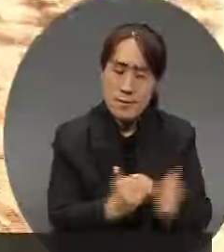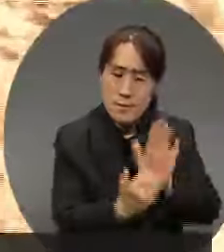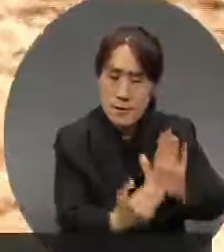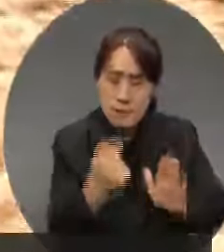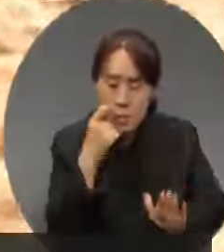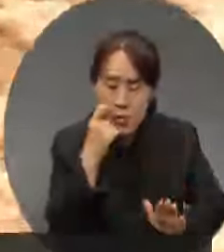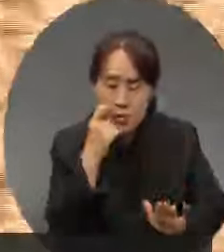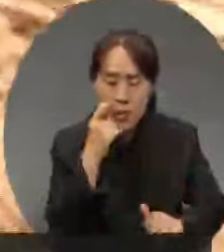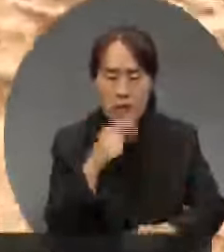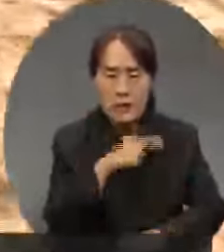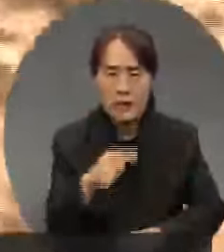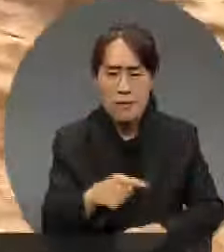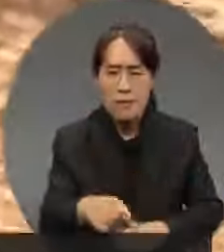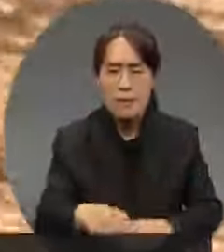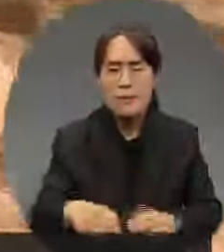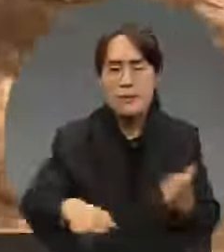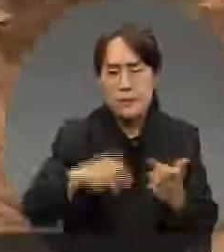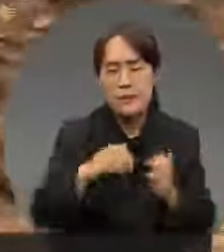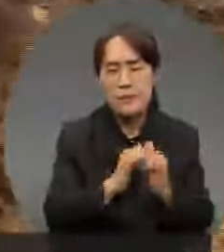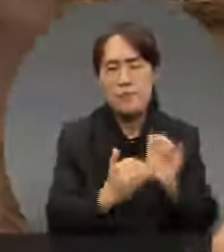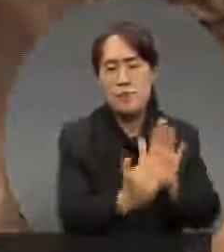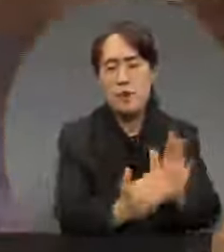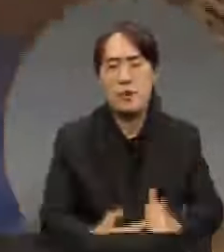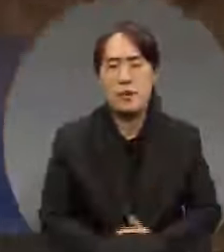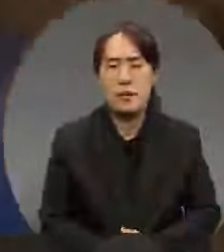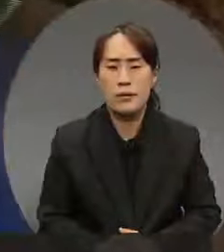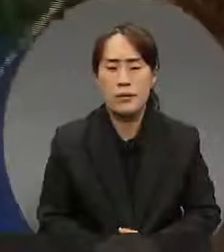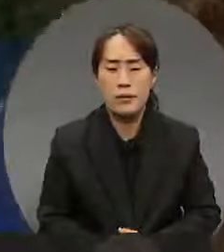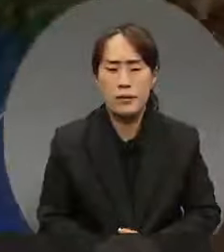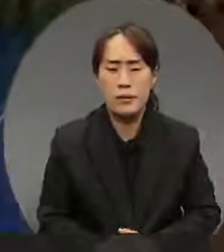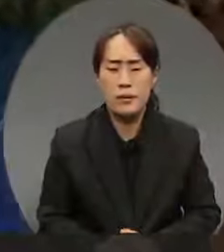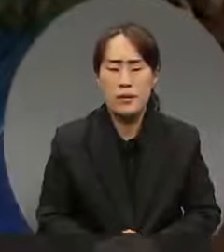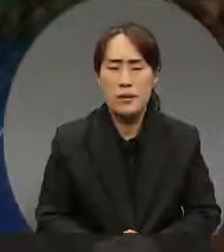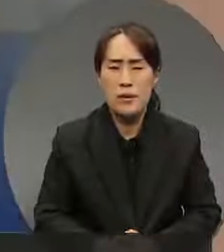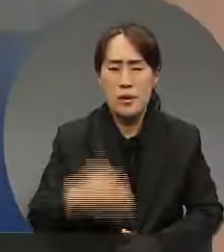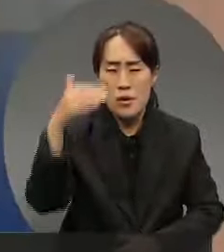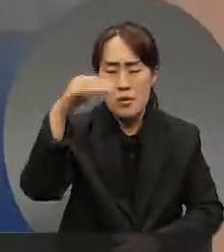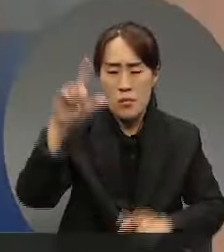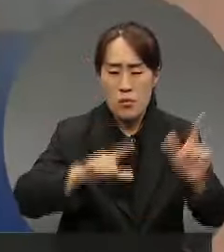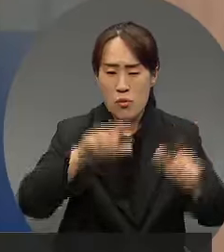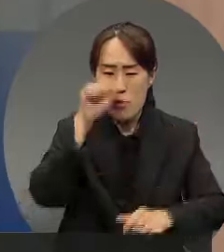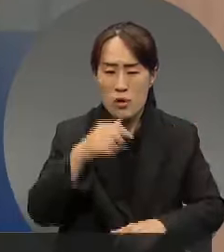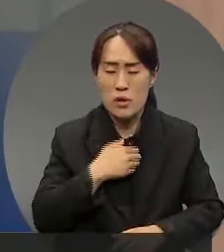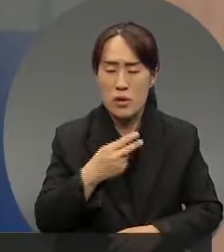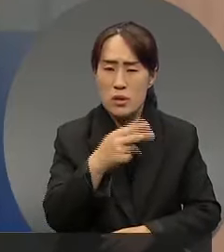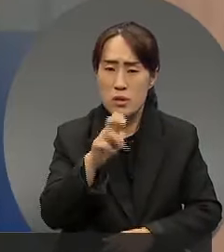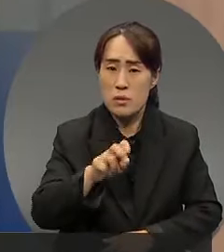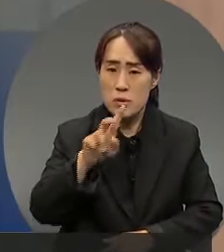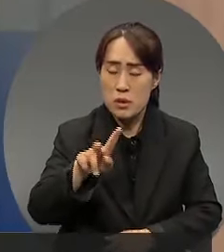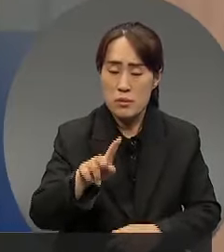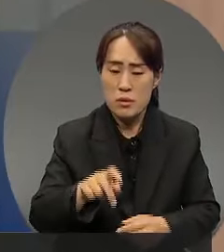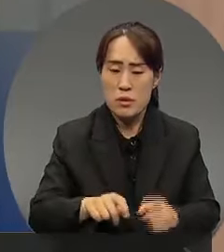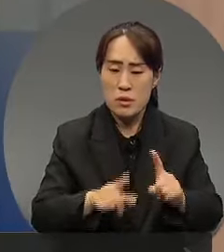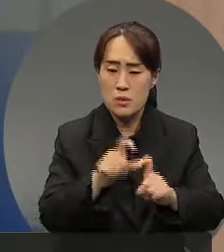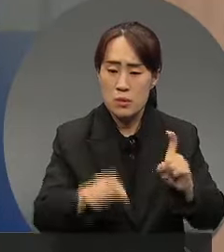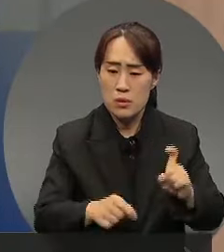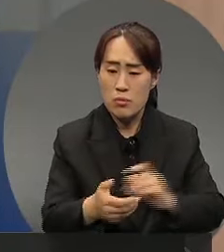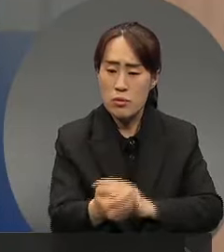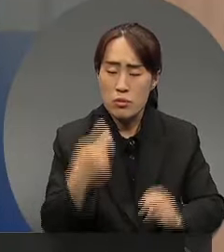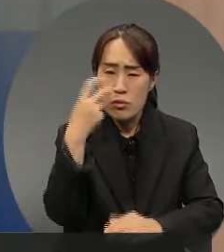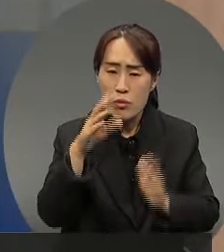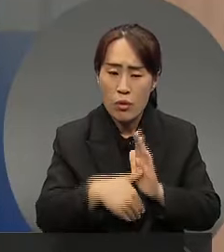등산객 출입을 막아선 겁니다. 등산이 되게 중요했다고 하면은 제가 2022년 11월 달에 산성임사 제도를 통해서 할 때 등산